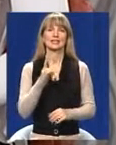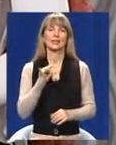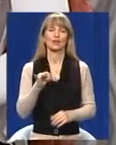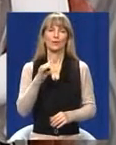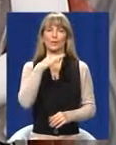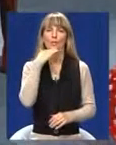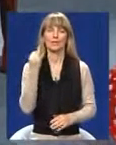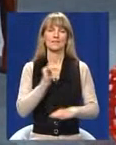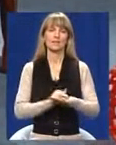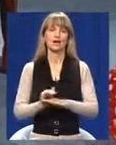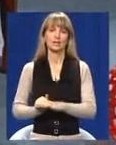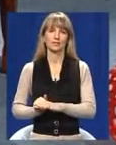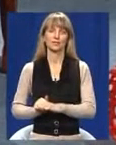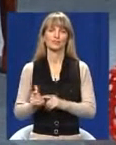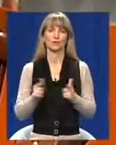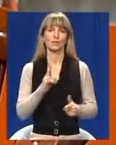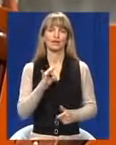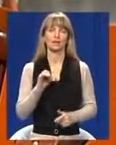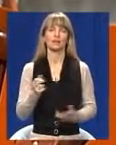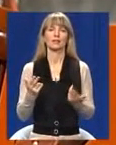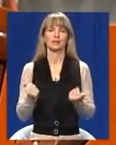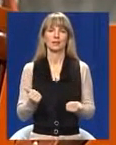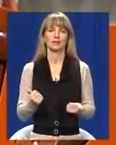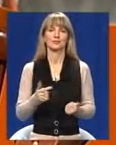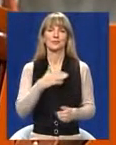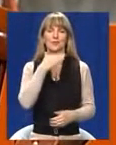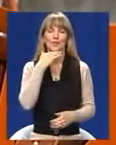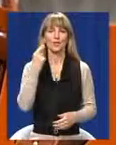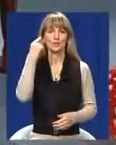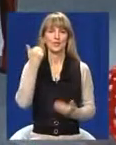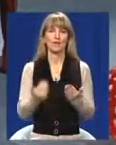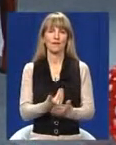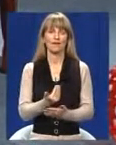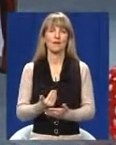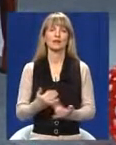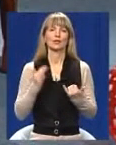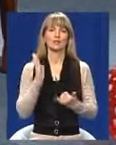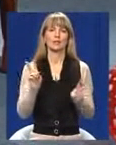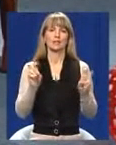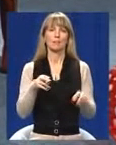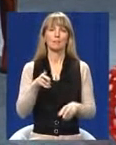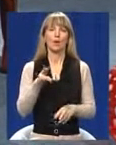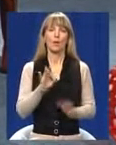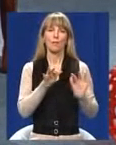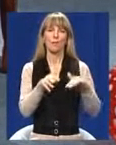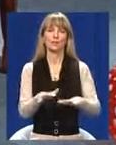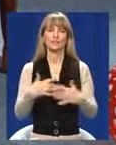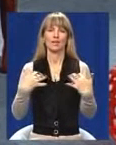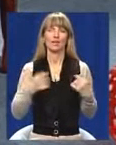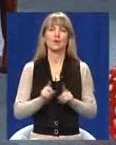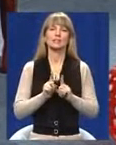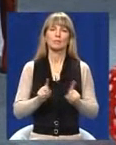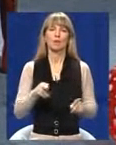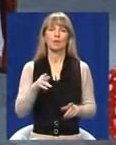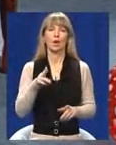багато цікавих фактів. Готова, Кіра, дізнаватися багато чого нового? Сьогодні у нас піде тема про морських тварин, особливо